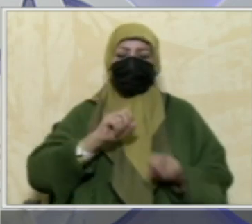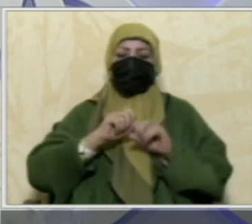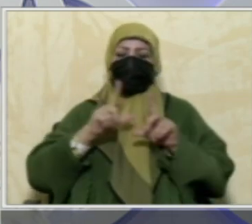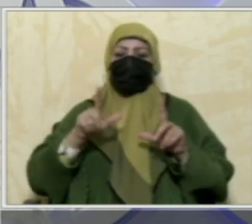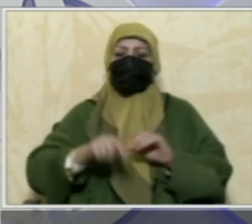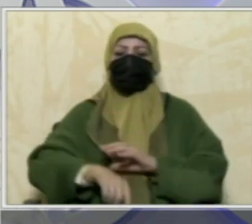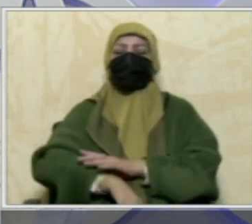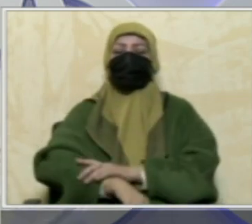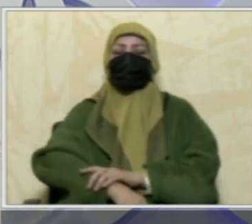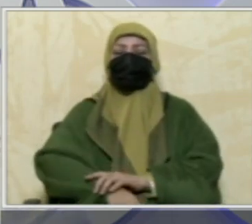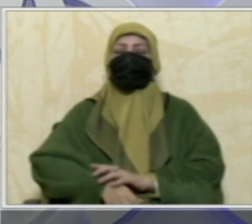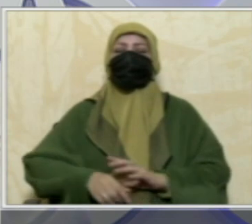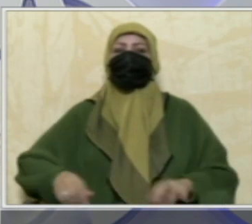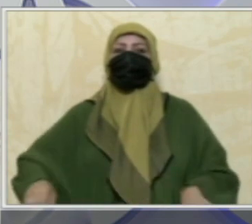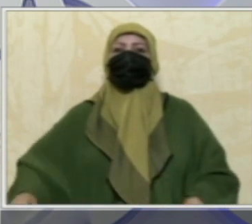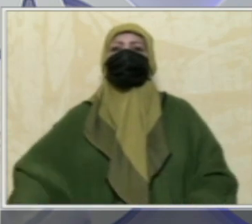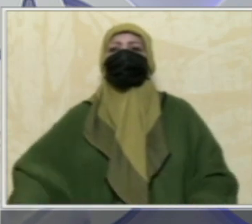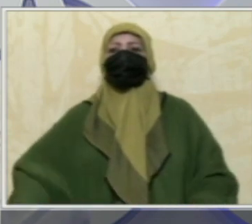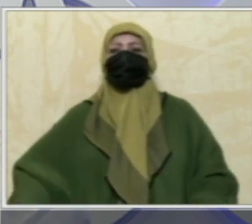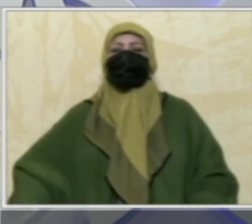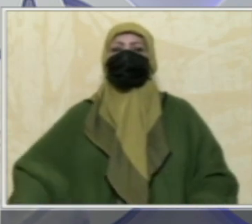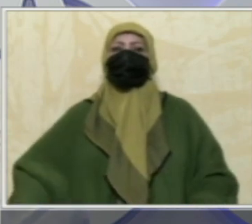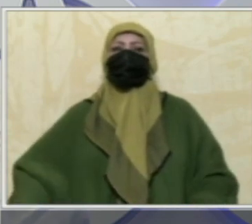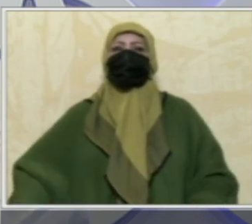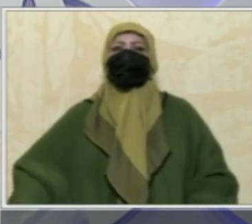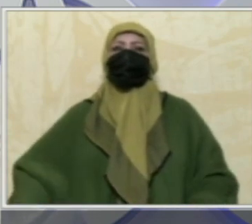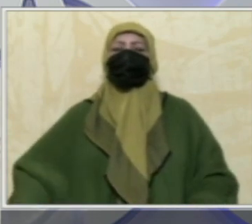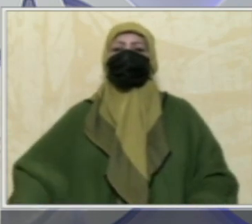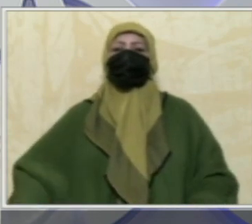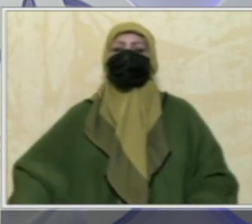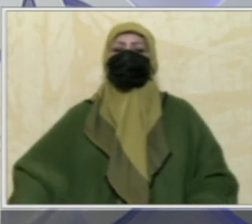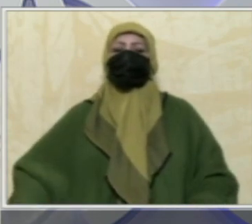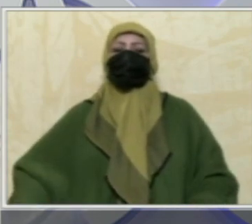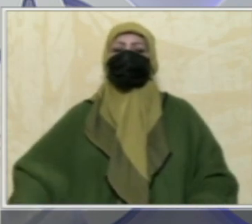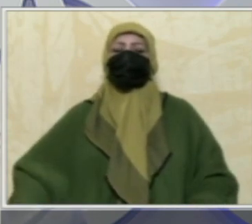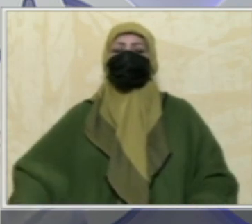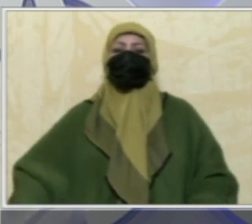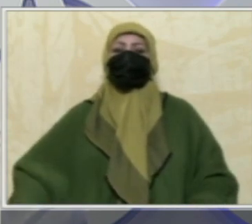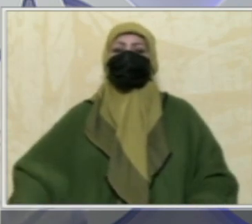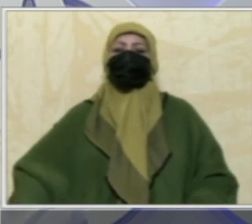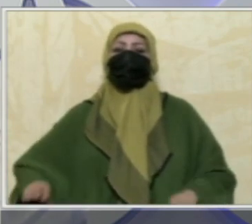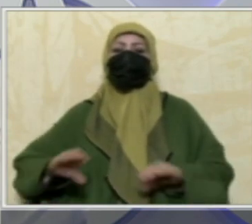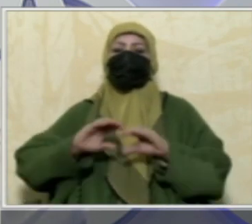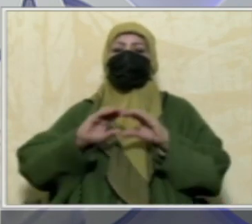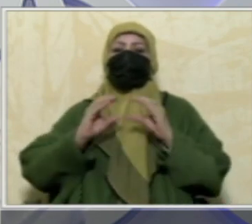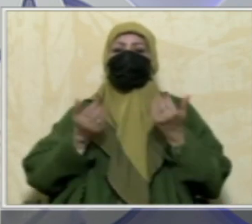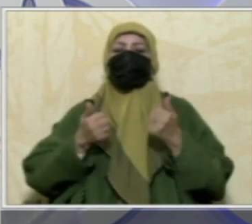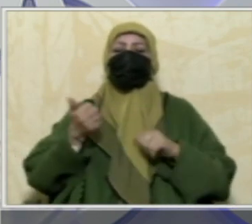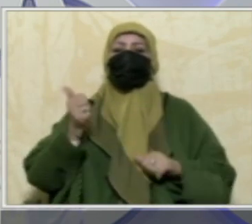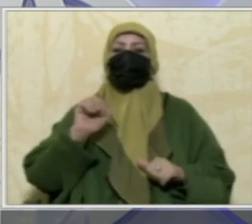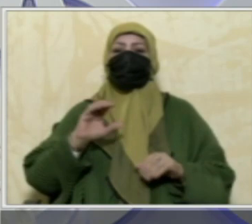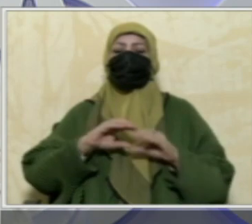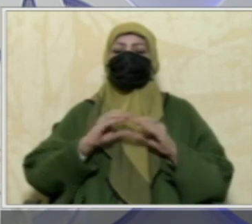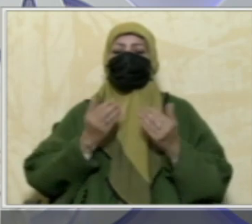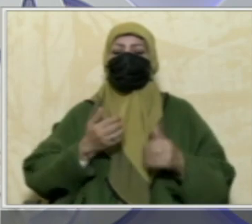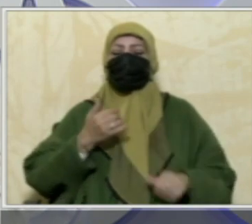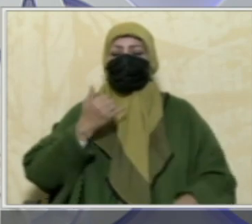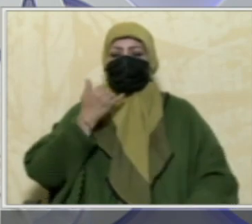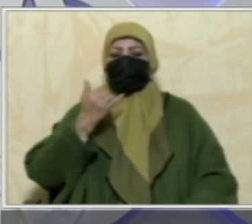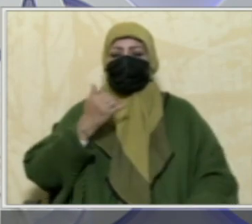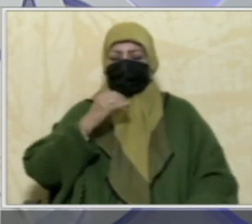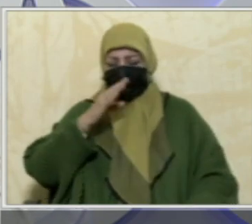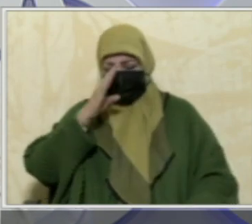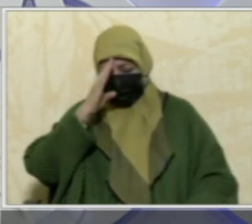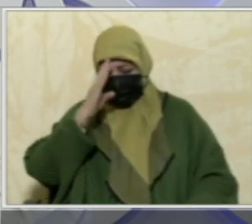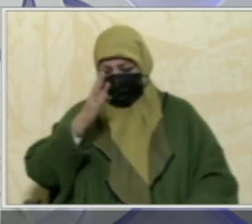سالم اسامه من تاجوره نعم يا اسامه اهلا وسهلا بك تفضل